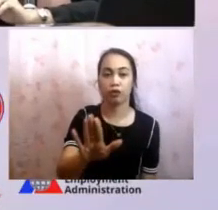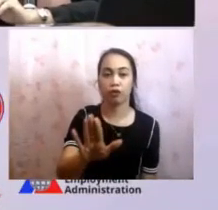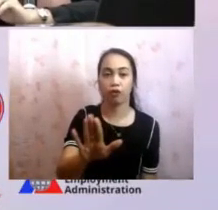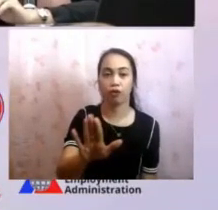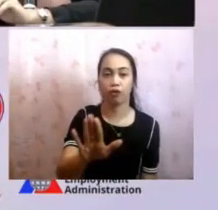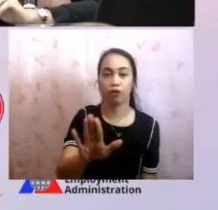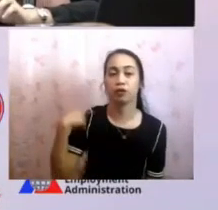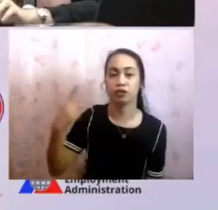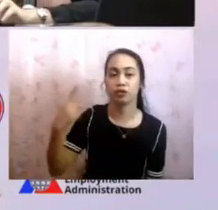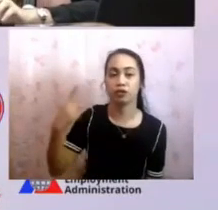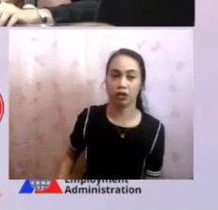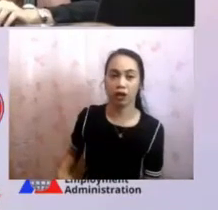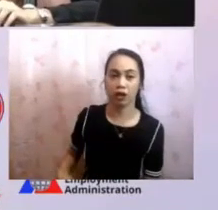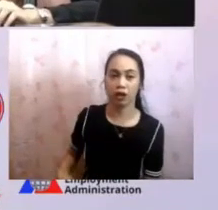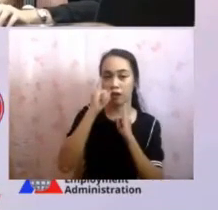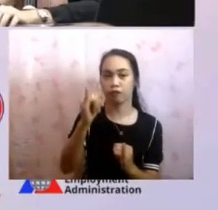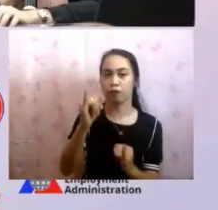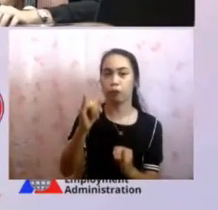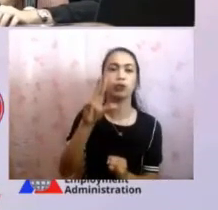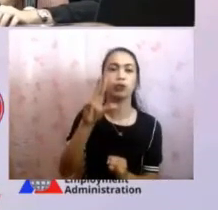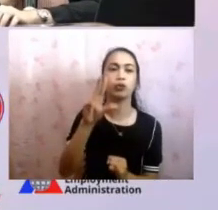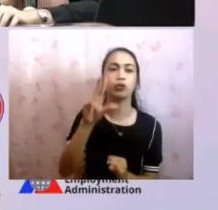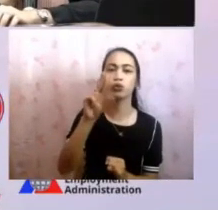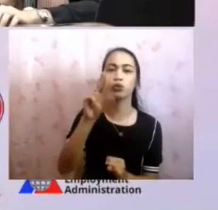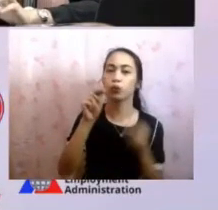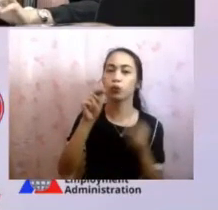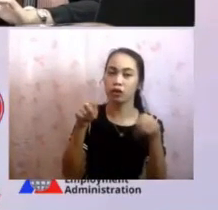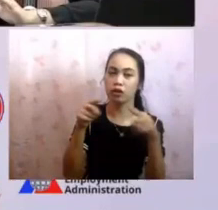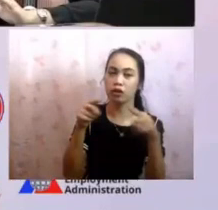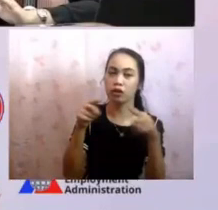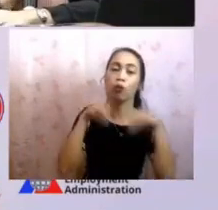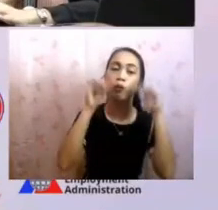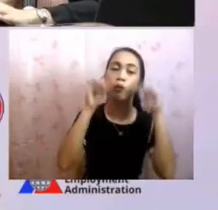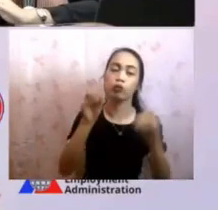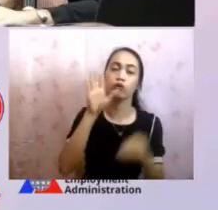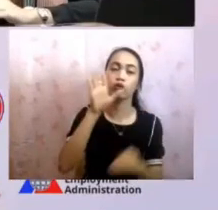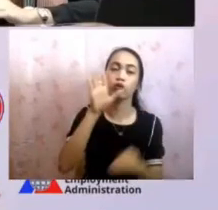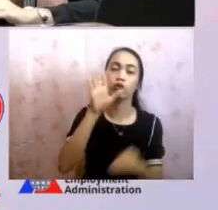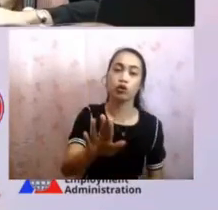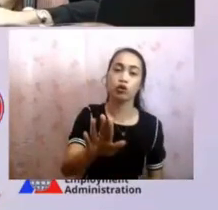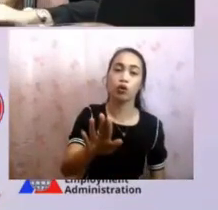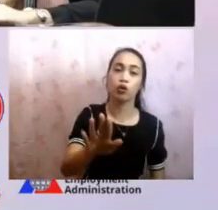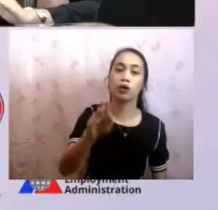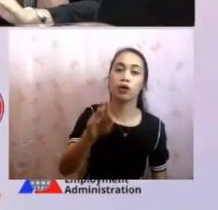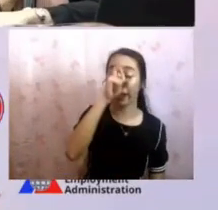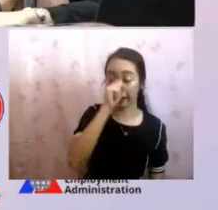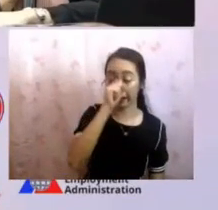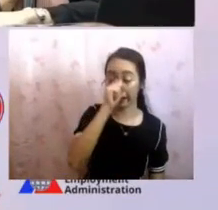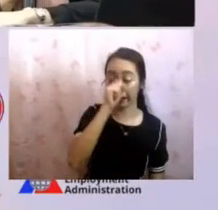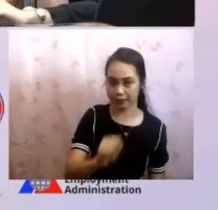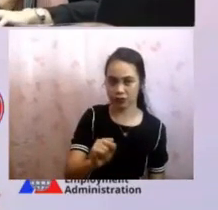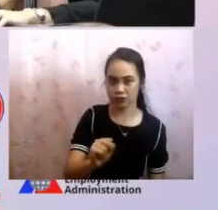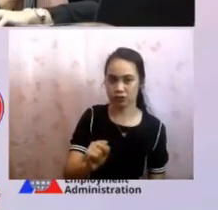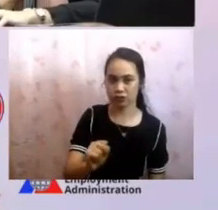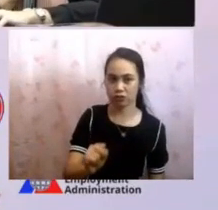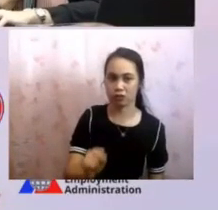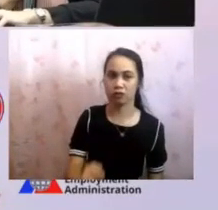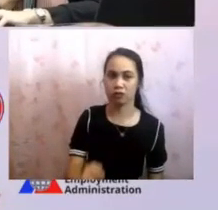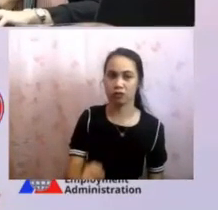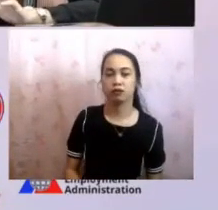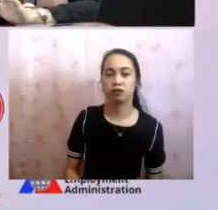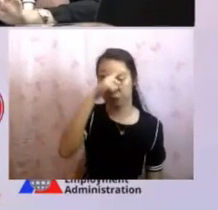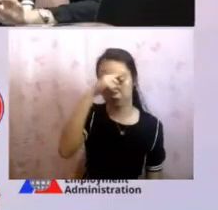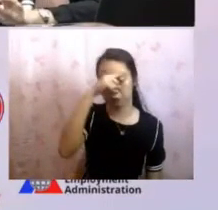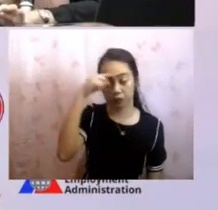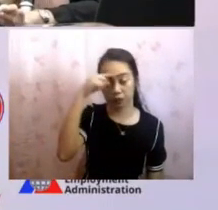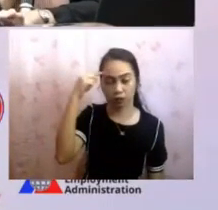if mubutang kag age, no need to put your birthday. Kay redundant naman siya. Okay, so your height, your weight, your eyes, your hair,